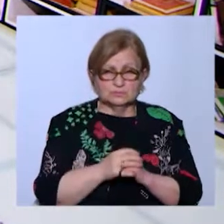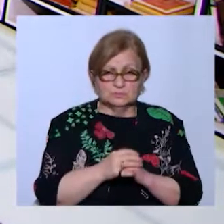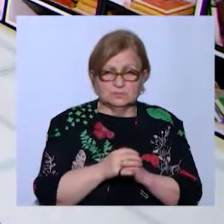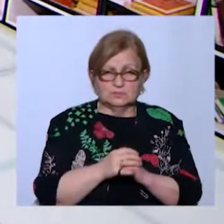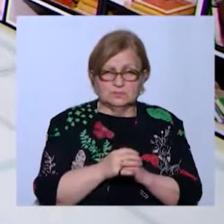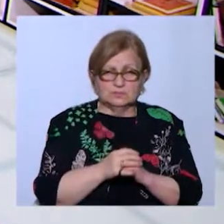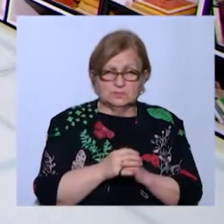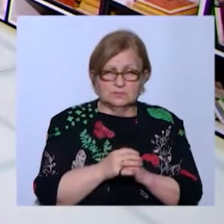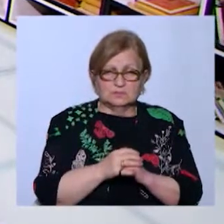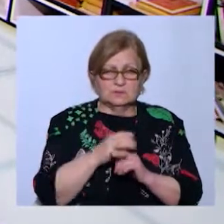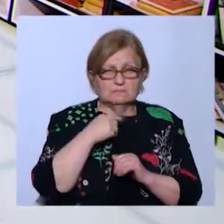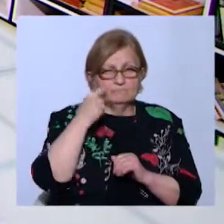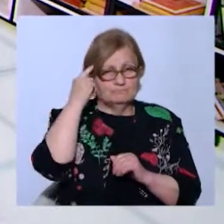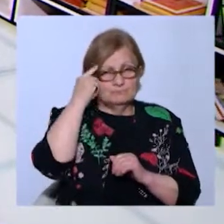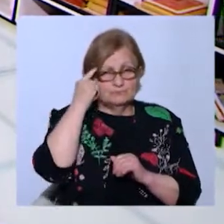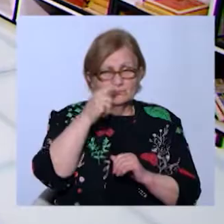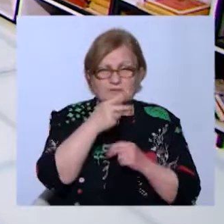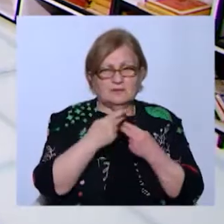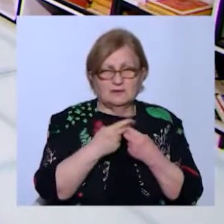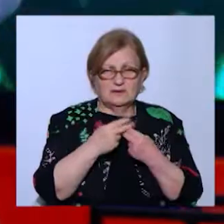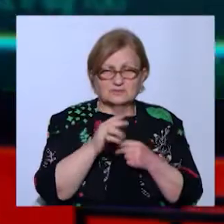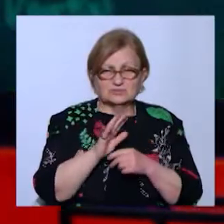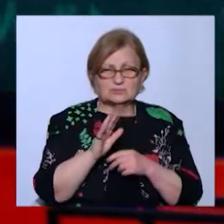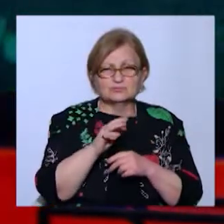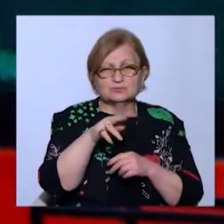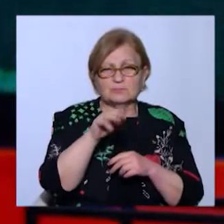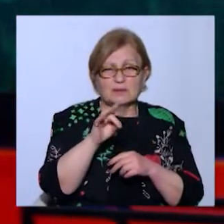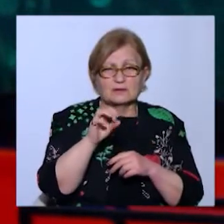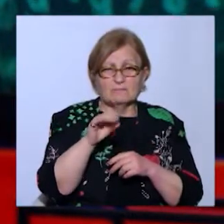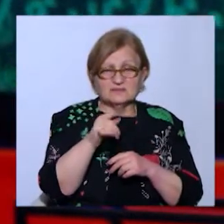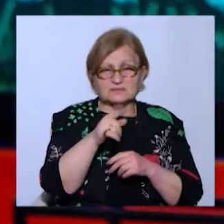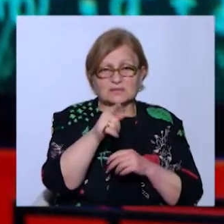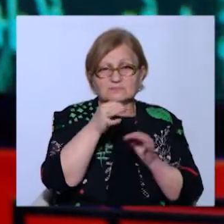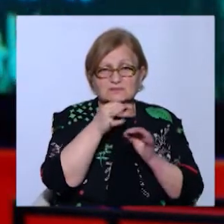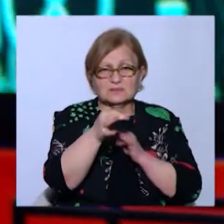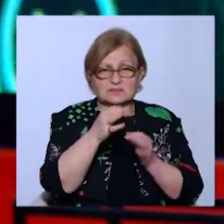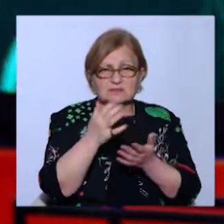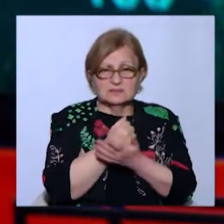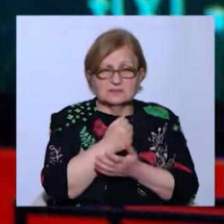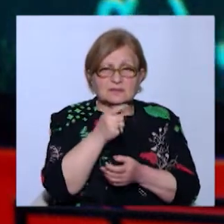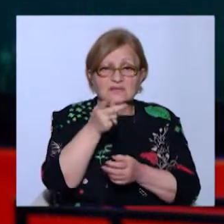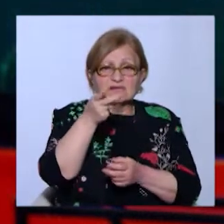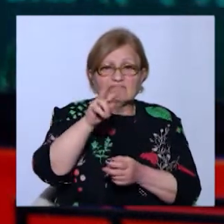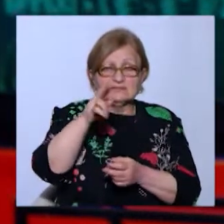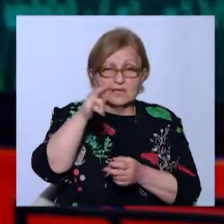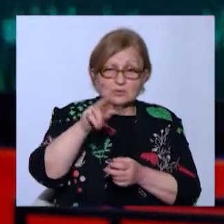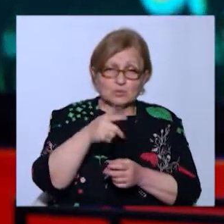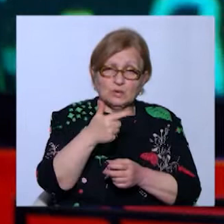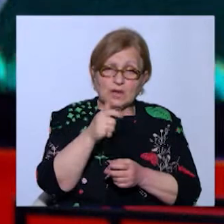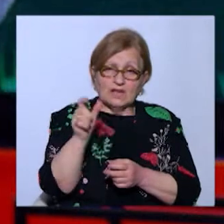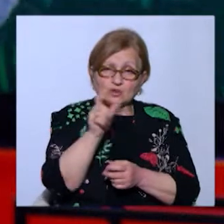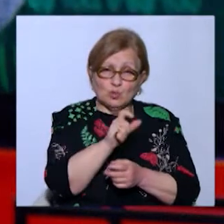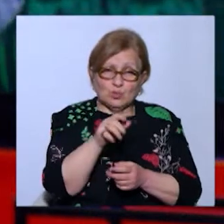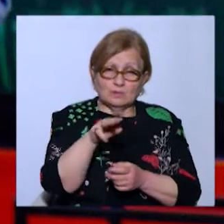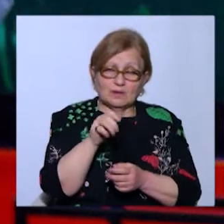და მე მგონი აქაც არ შეგვიშლის ახლა პარამეტრი ხელს, რომ ამ განტოლების ამონახსნები ვიპოვოთ, იგი კვადრატული განტოლებაა, დავითვალოთ